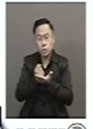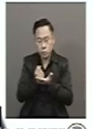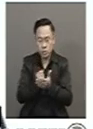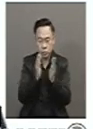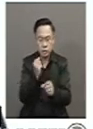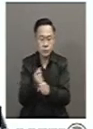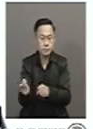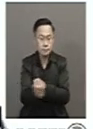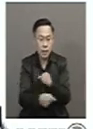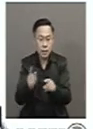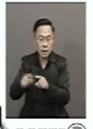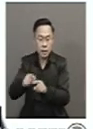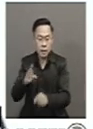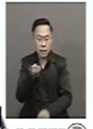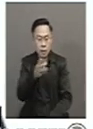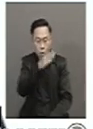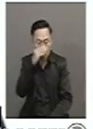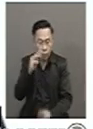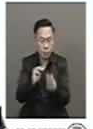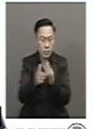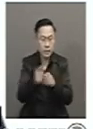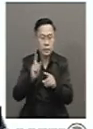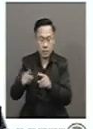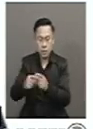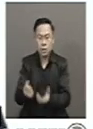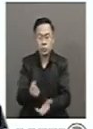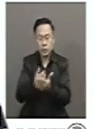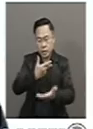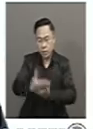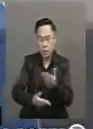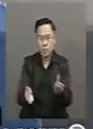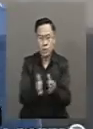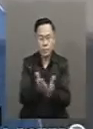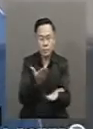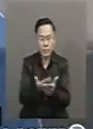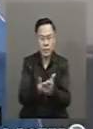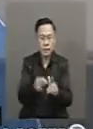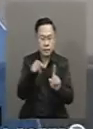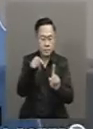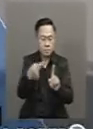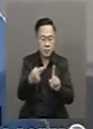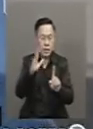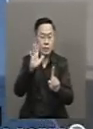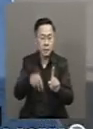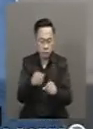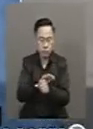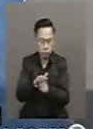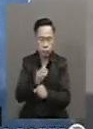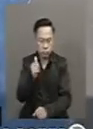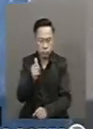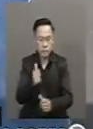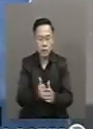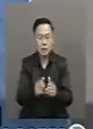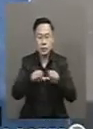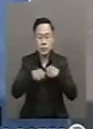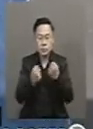คนที่ปลูกข้าวหอมมะลินะครับเพราะว่าทำให้ข้าวหอมมะลิเนี่ยขายได้ตันละประมาณ 15,000 บาทและทางสมาคมอยากจ